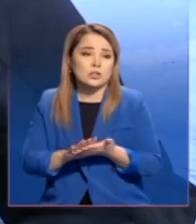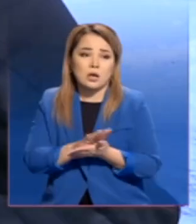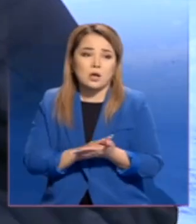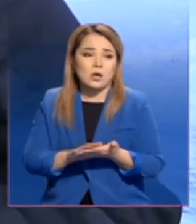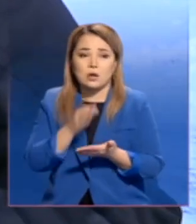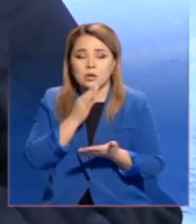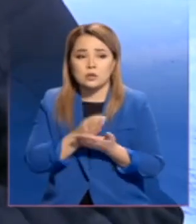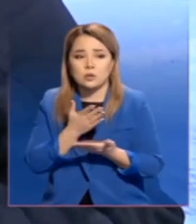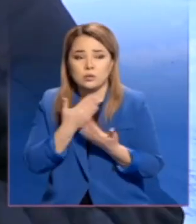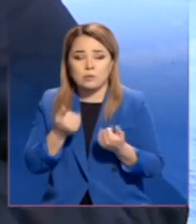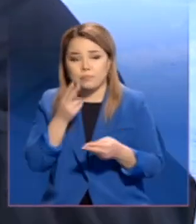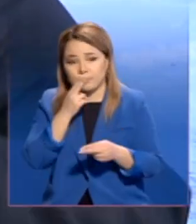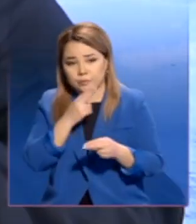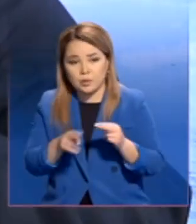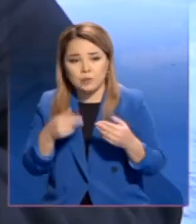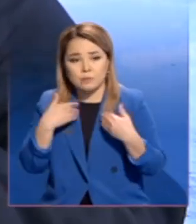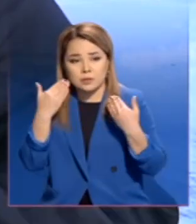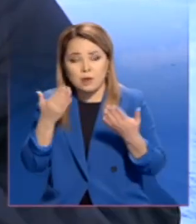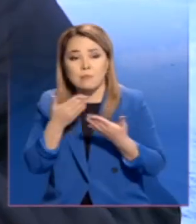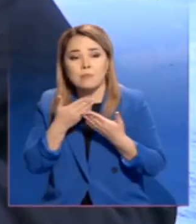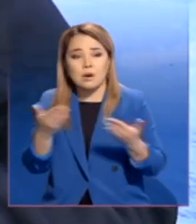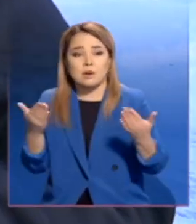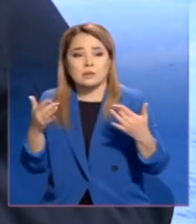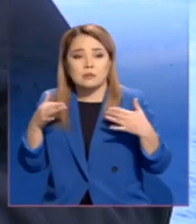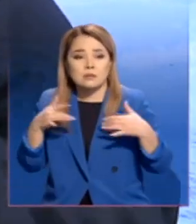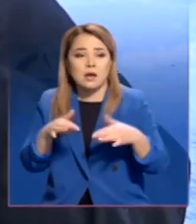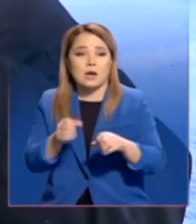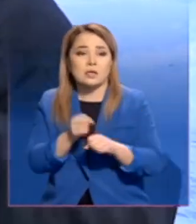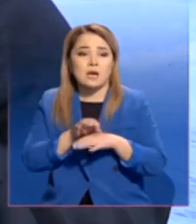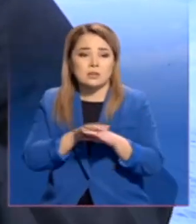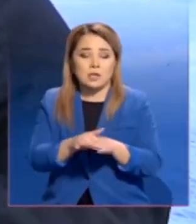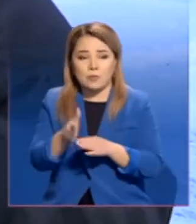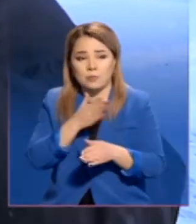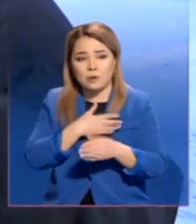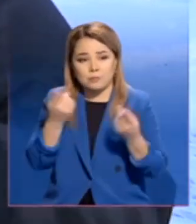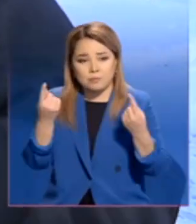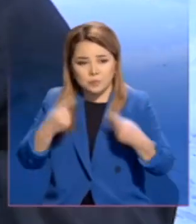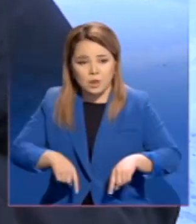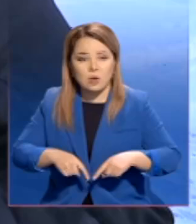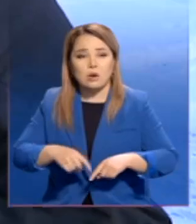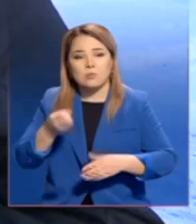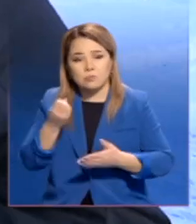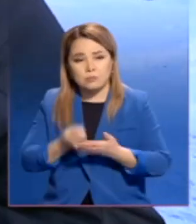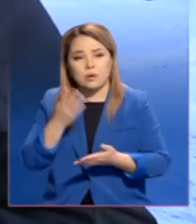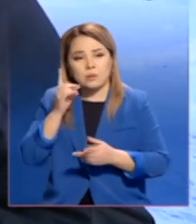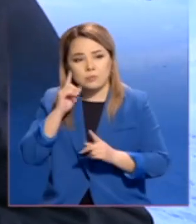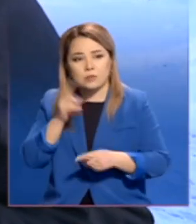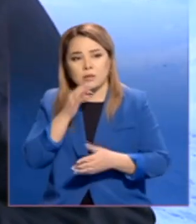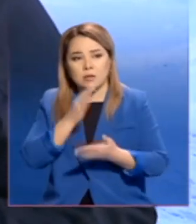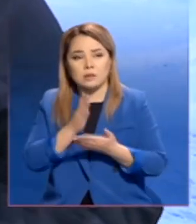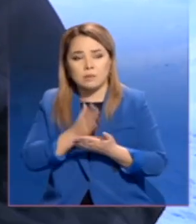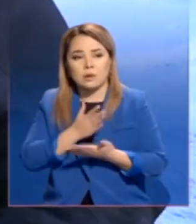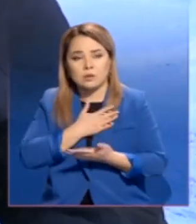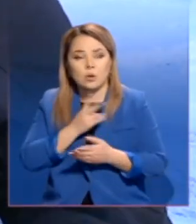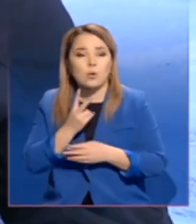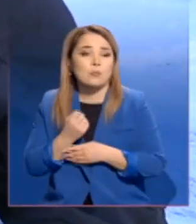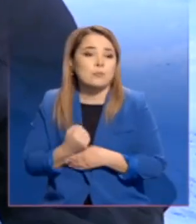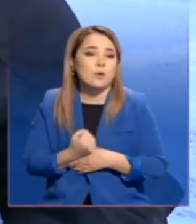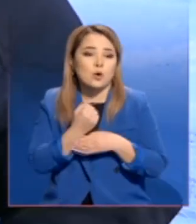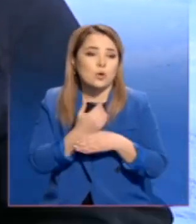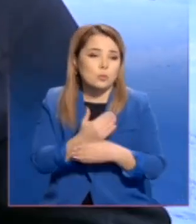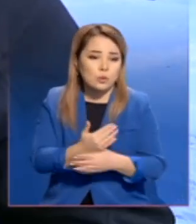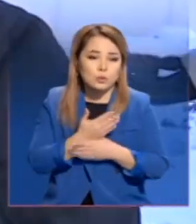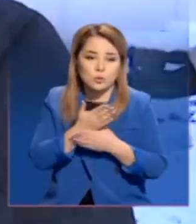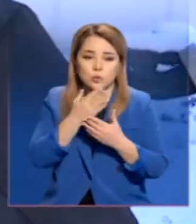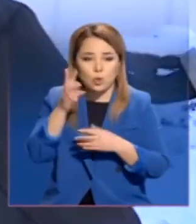жоқ, біз болдық уже. Уже последний процесс, біз енді біз құлаймыз, одан кейін қымбатшылық басталады точно. Потому что ешқандай көмек